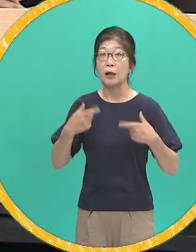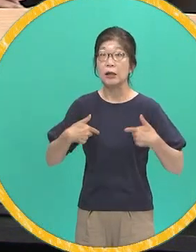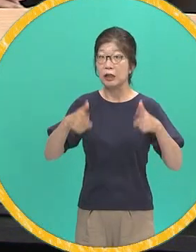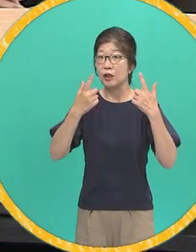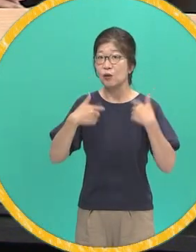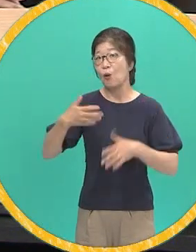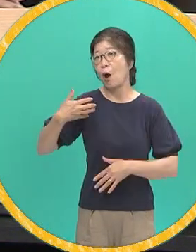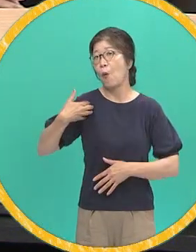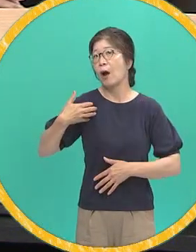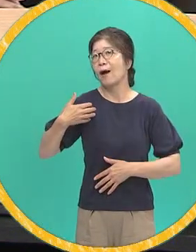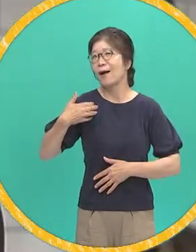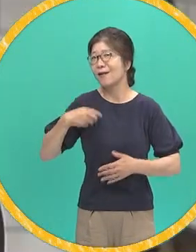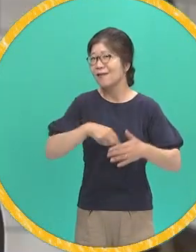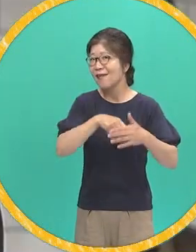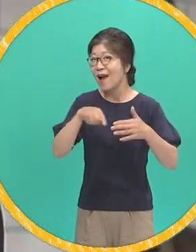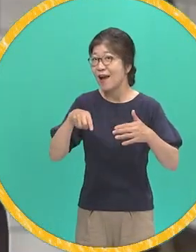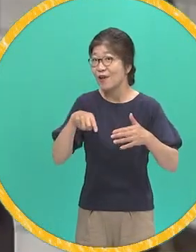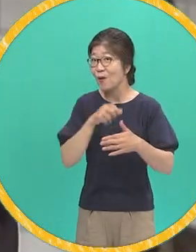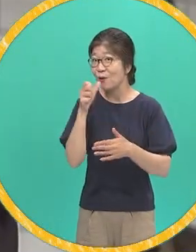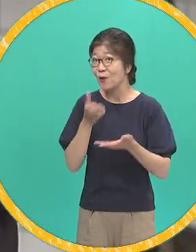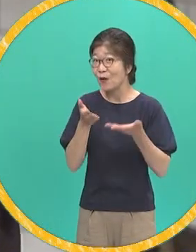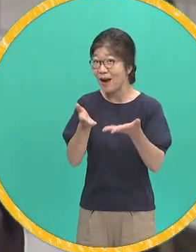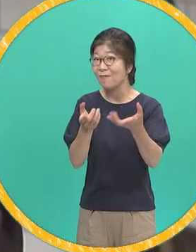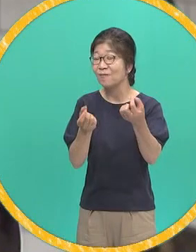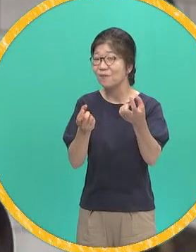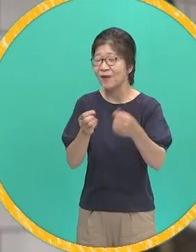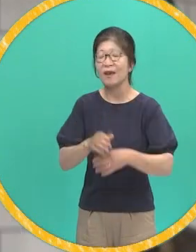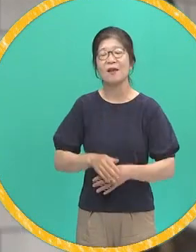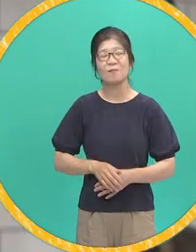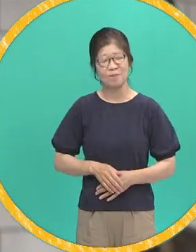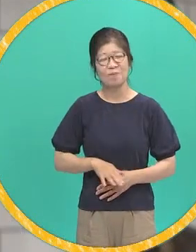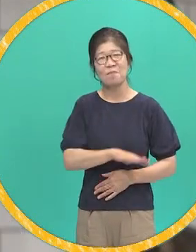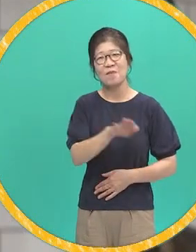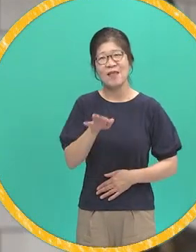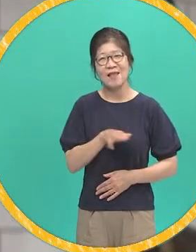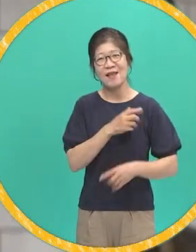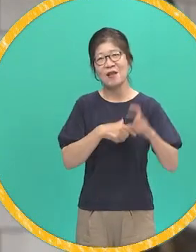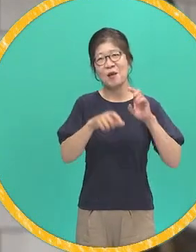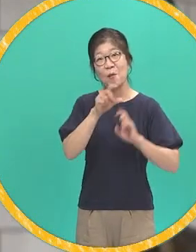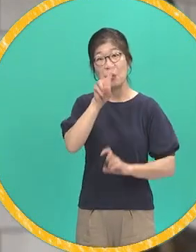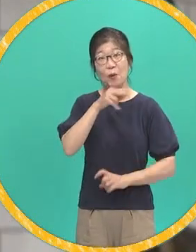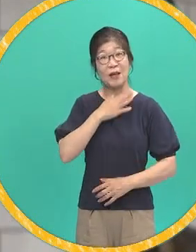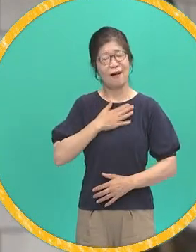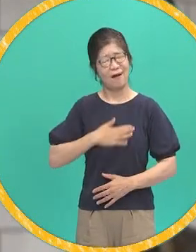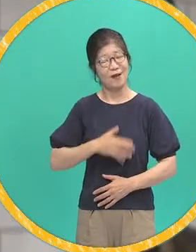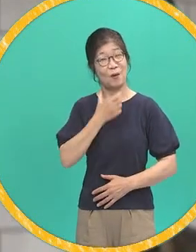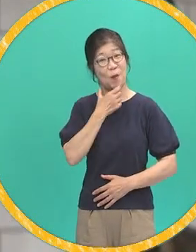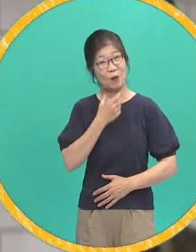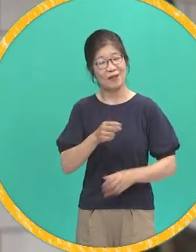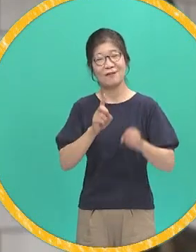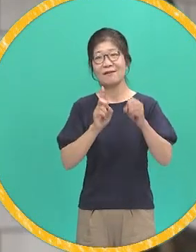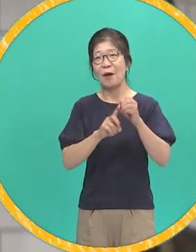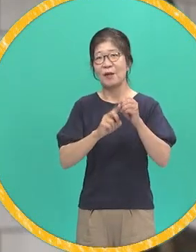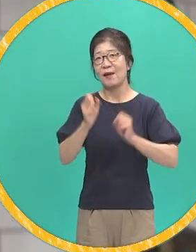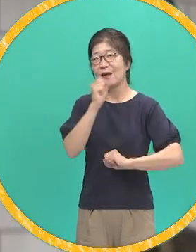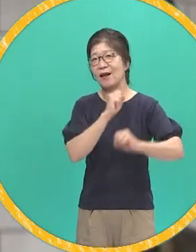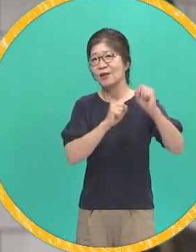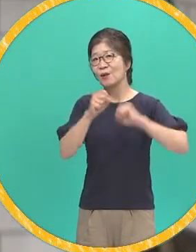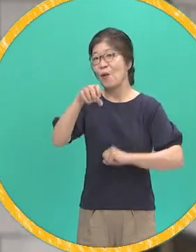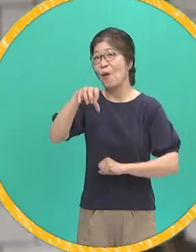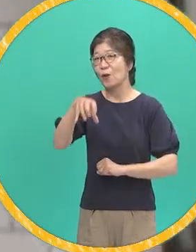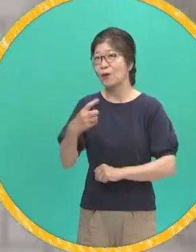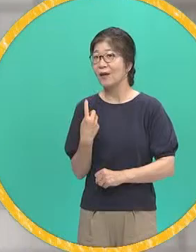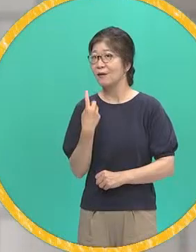アンナちゃんが取材してきてくれたんですよねそうなんですより身近に警察音楽隊を感じていただこうということで活動拠点に